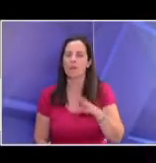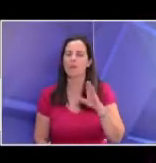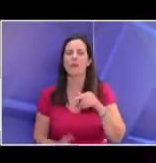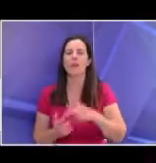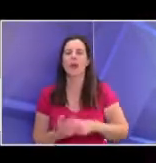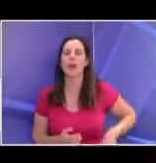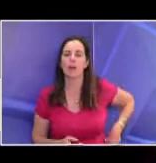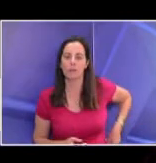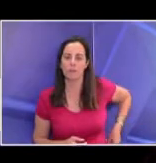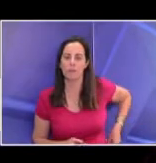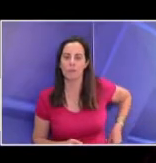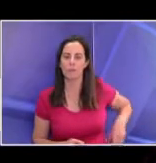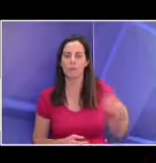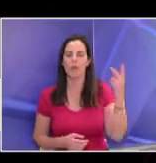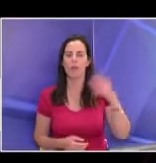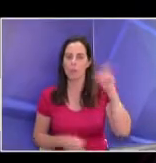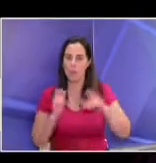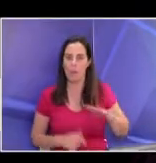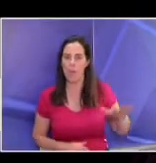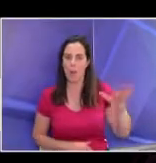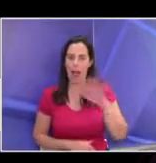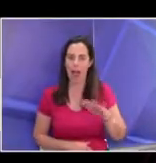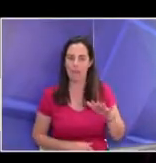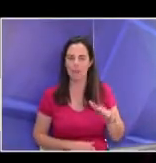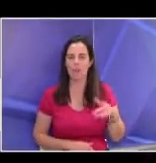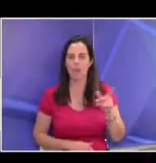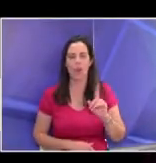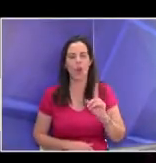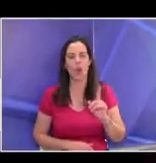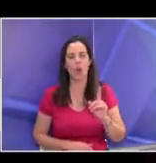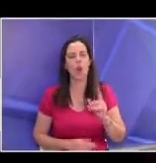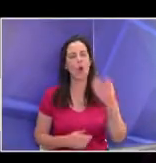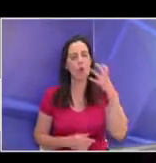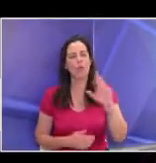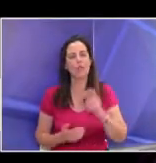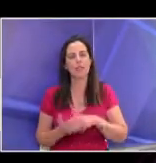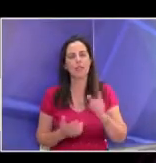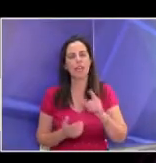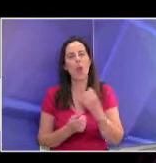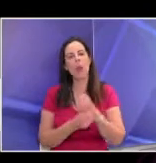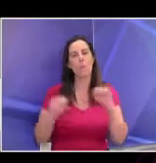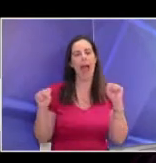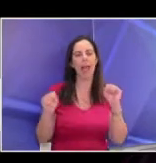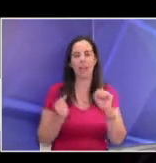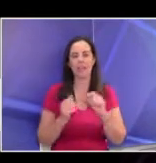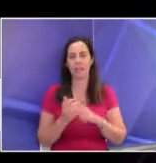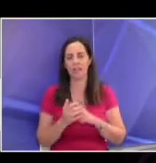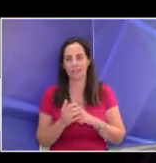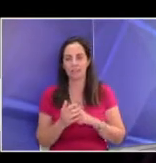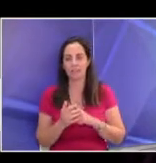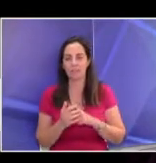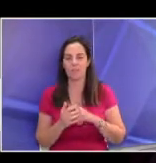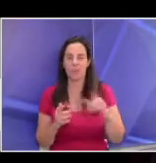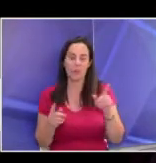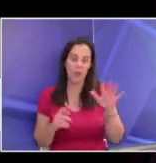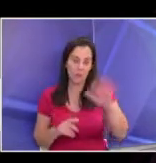בסעודיה. כמובן שאנשי המערב לא יראו זאת בעין יפה, משום שזה לא ליברליזציה או דמוקרטיזציה